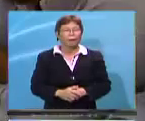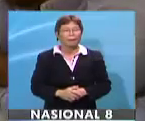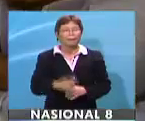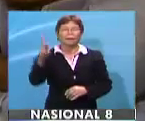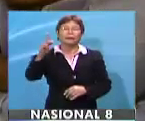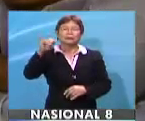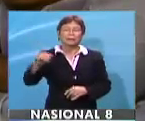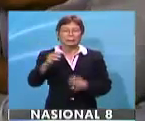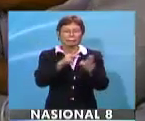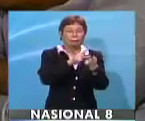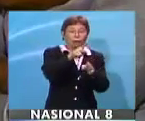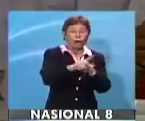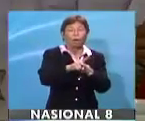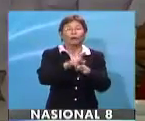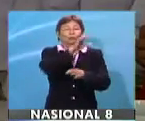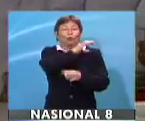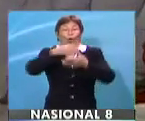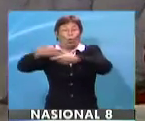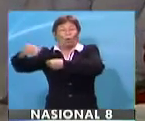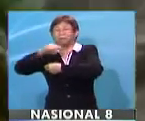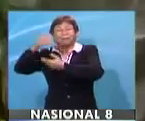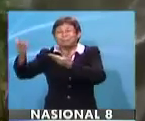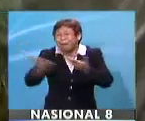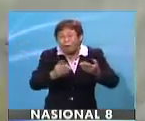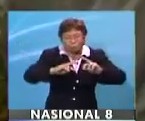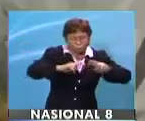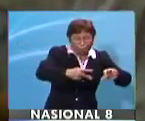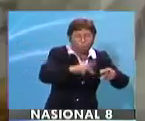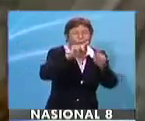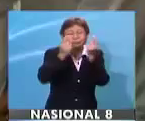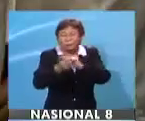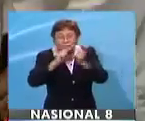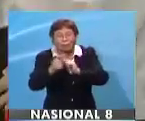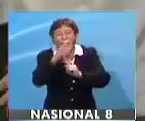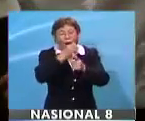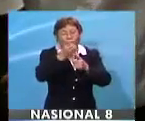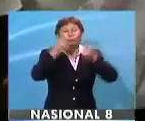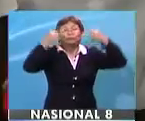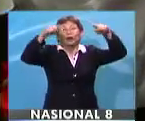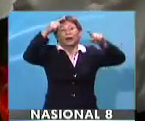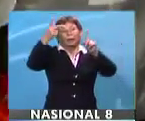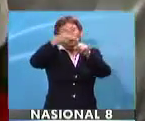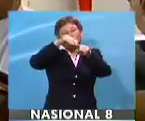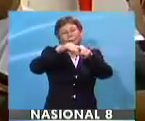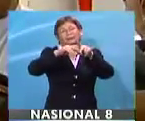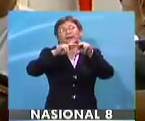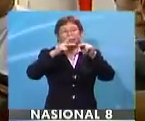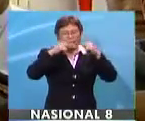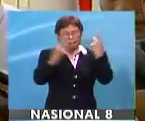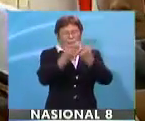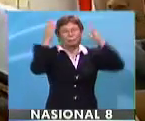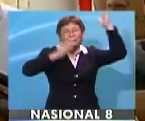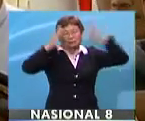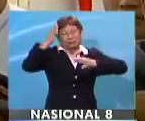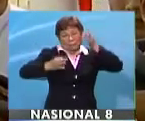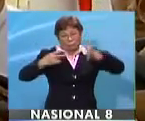Menurut Khairi, kepakaran jurulatih luar tidak akan membawa apa-apa perubahan mahupun kejayaan kepada pasukan negara. Kalau sekiranya kita nak